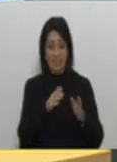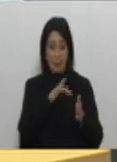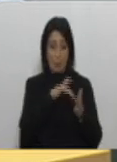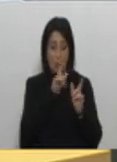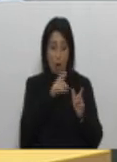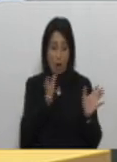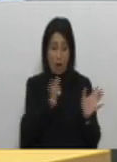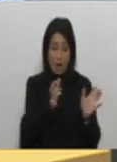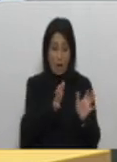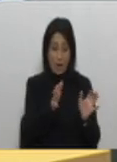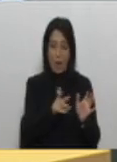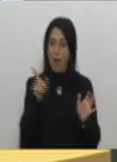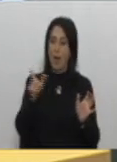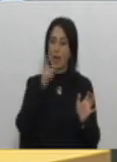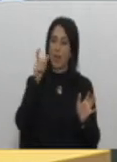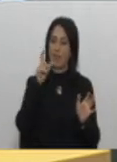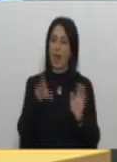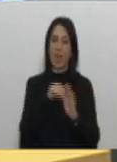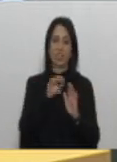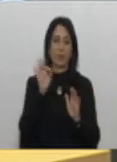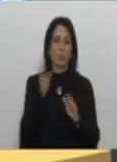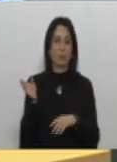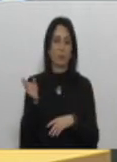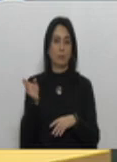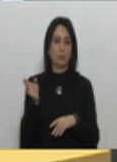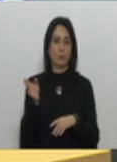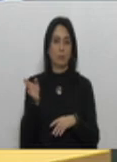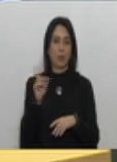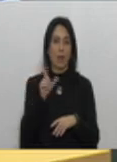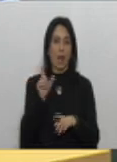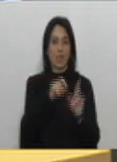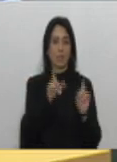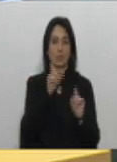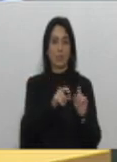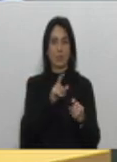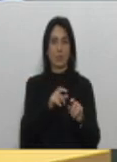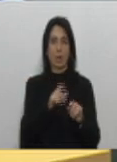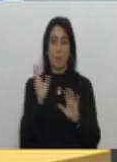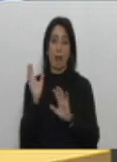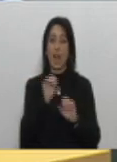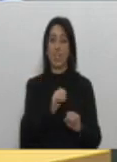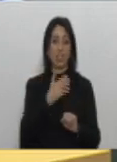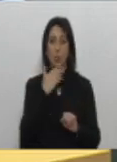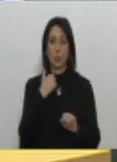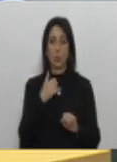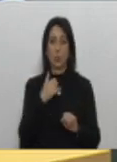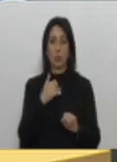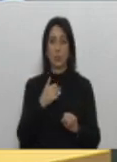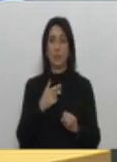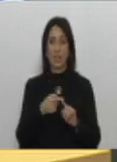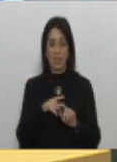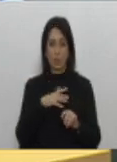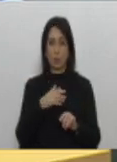მოქალაქეების სიცოცხლისა და ჯანმრთელობის დაცვისთვის და თქვენ აღიზიანებდით იმ ხალხს. ნაცვლად იმისა, რომ მხარდაჭერა გამოგაცხადებინათ ყველას ერთად. ეს